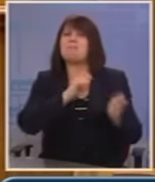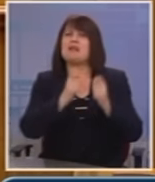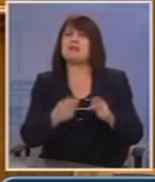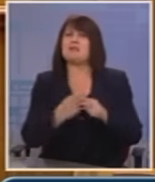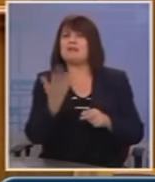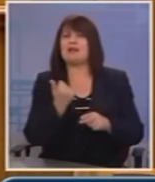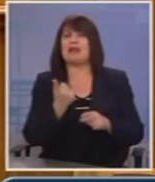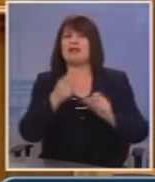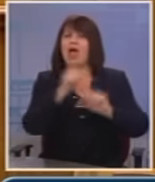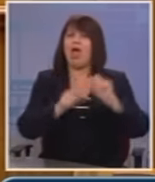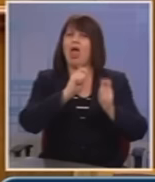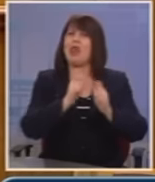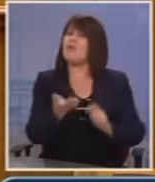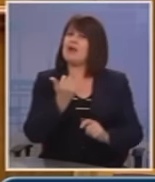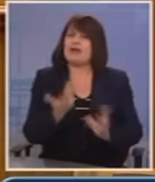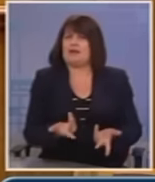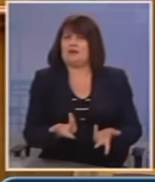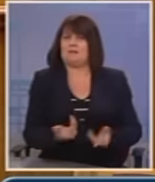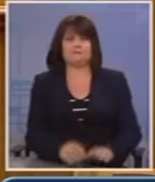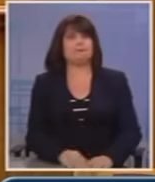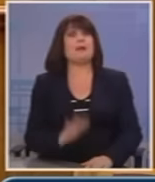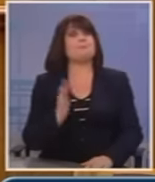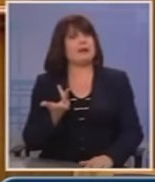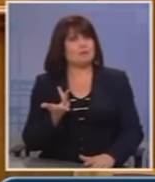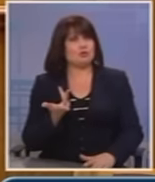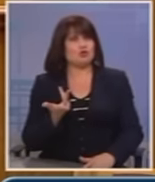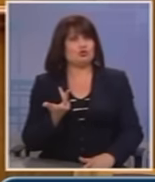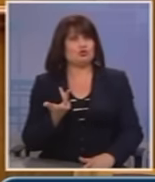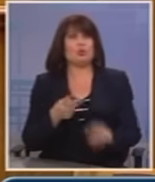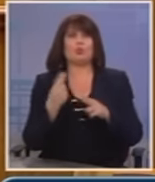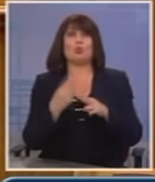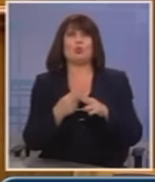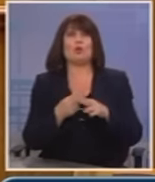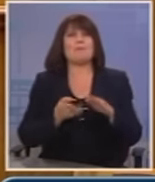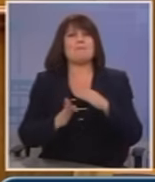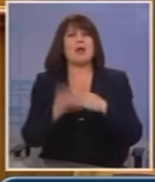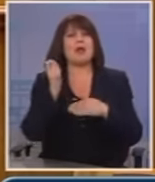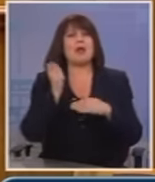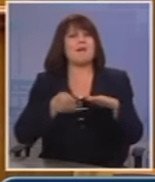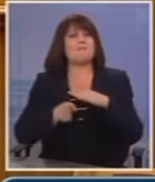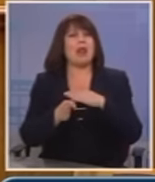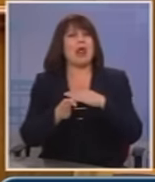μεταρρύθμιση ή διαρθρωτική αλλαγή? Μήπως για να μην χάσετε τους πολιτικούς πελάτες που μονοπολούν το ενδιαφέρον